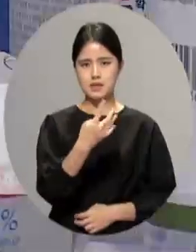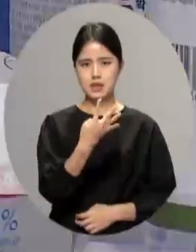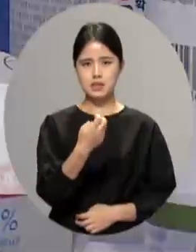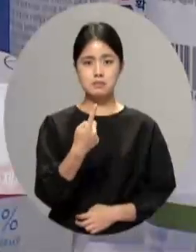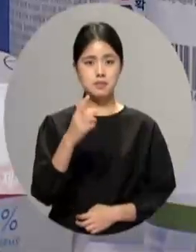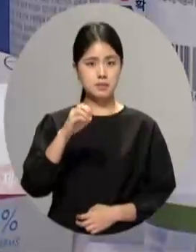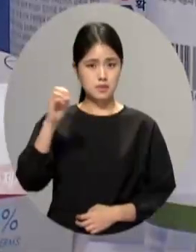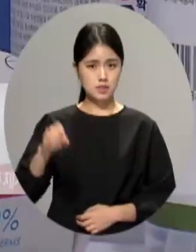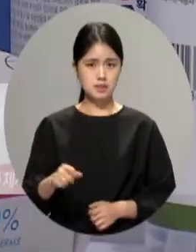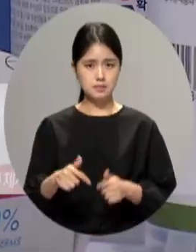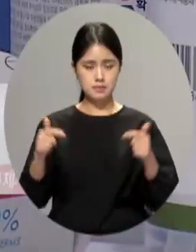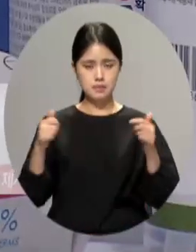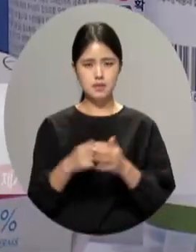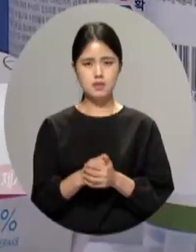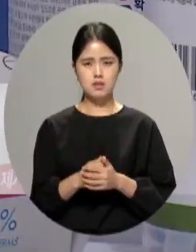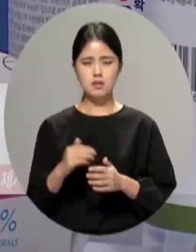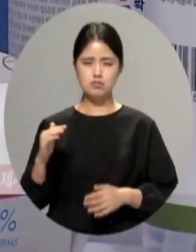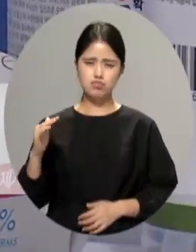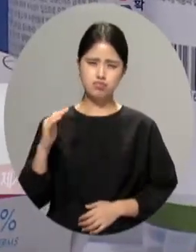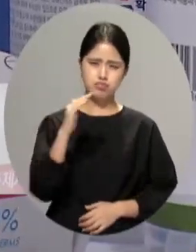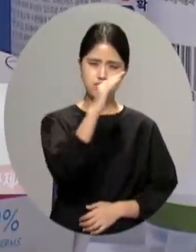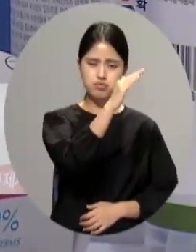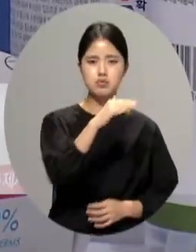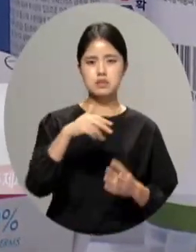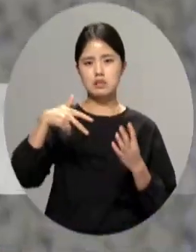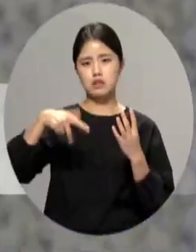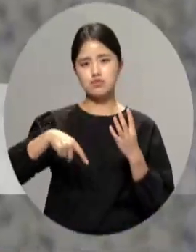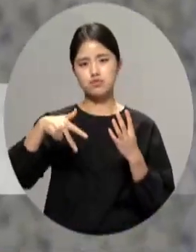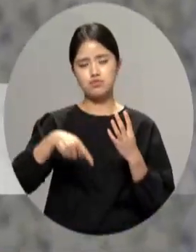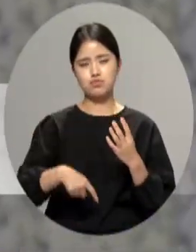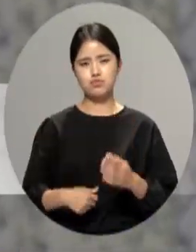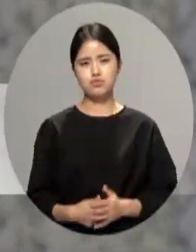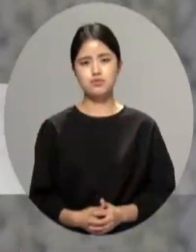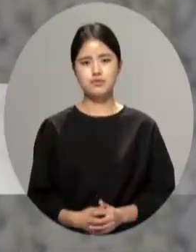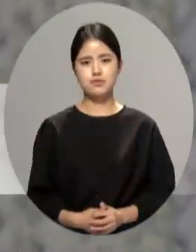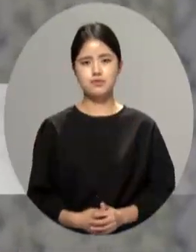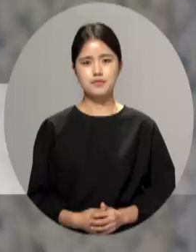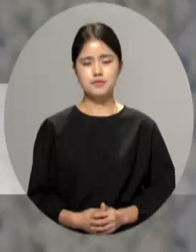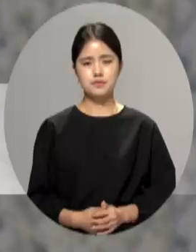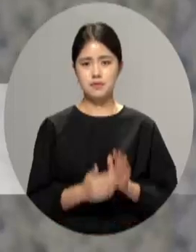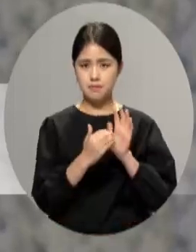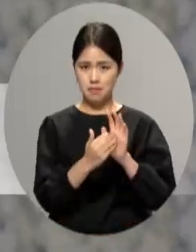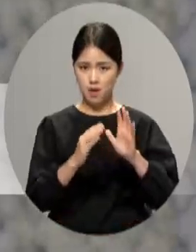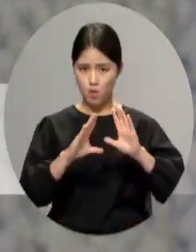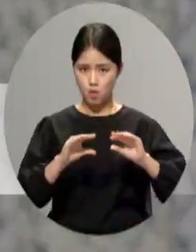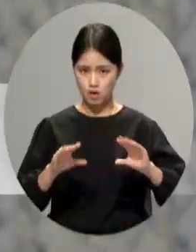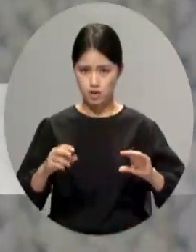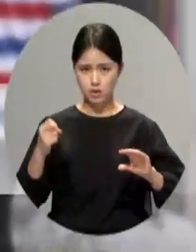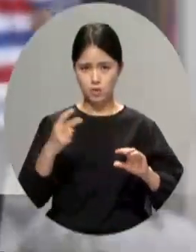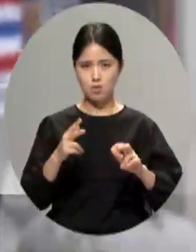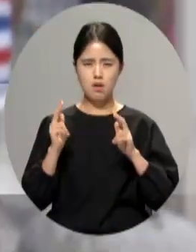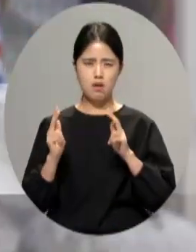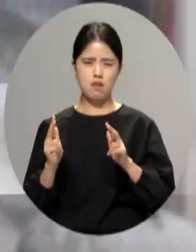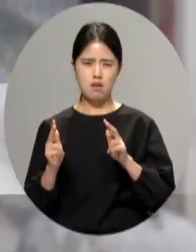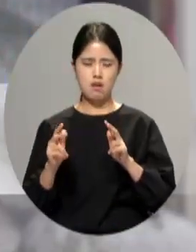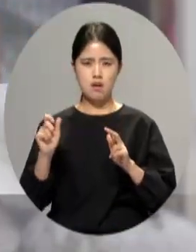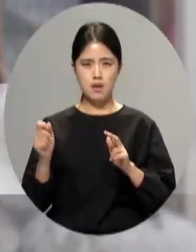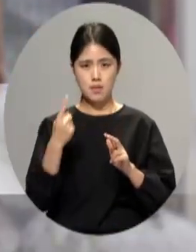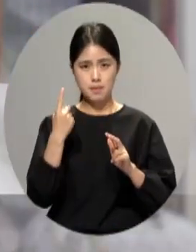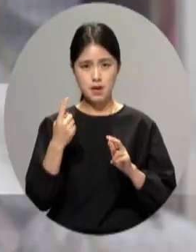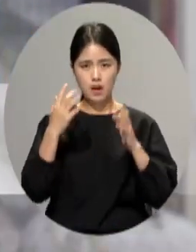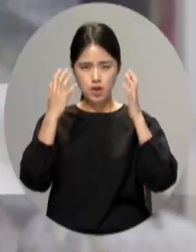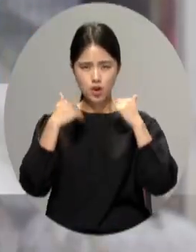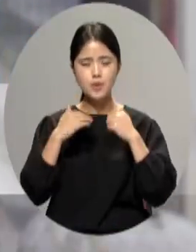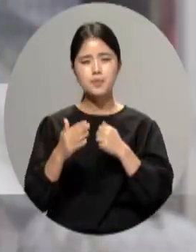141% 늘어나는 등 증가세가 4주 연속 이어지고 있다고 밝혔습니다. 방역 완화 정책과 에어컨 가동 같은 계절적